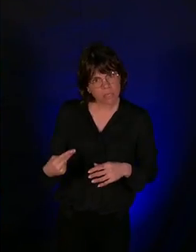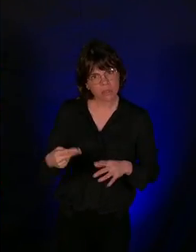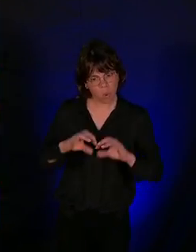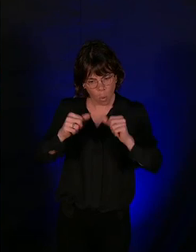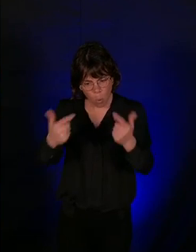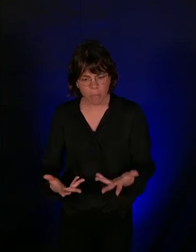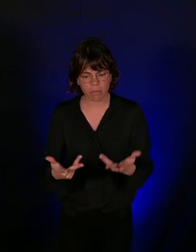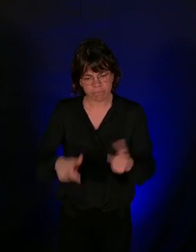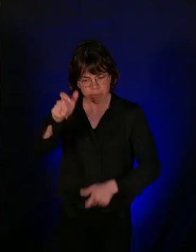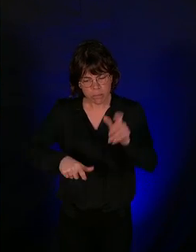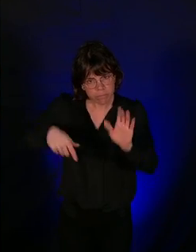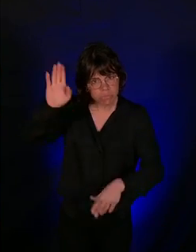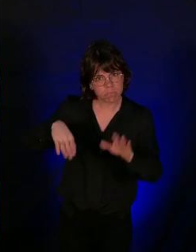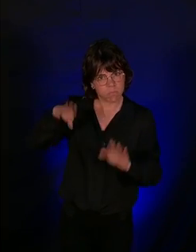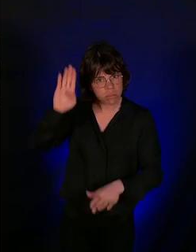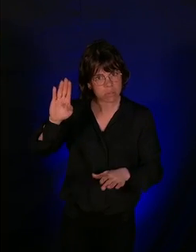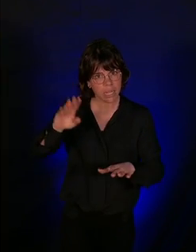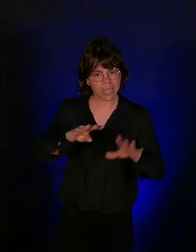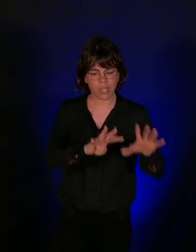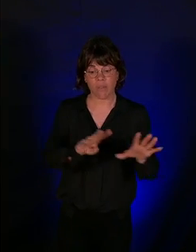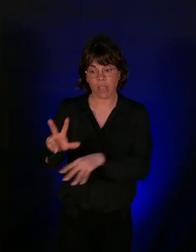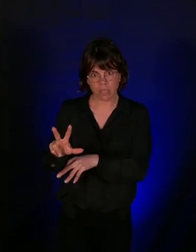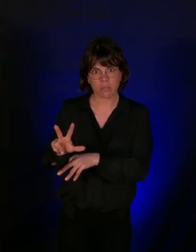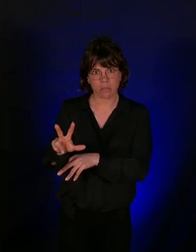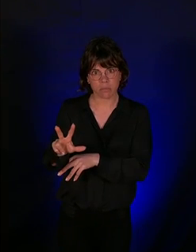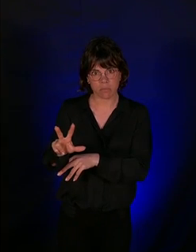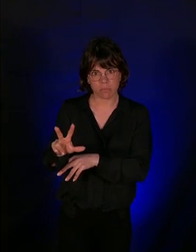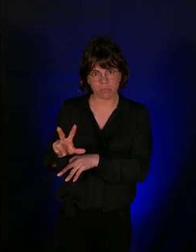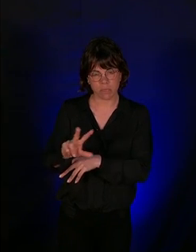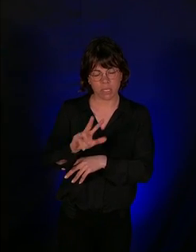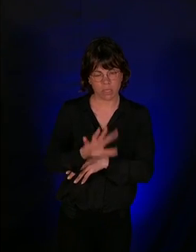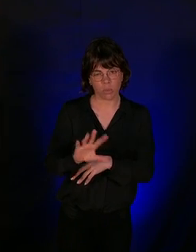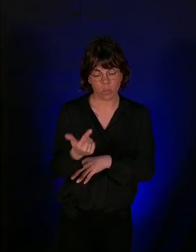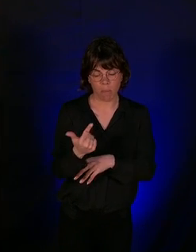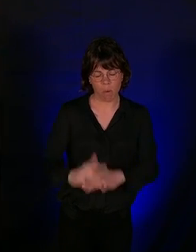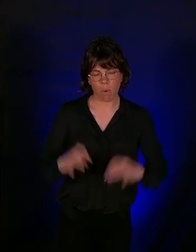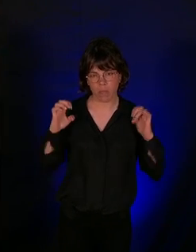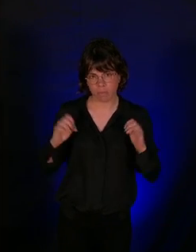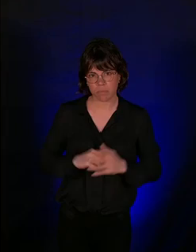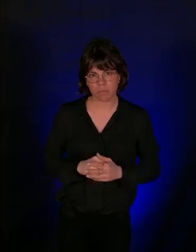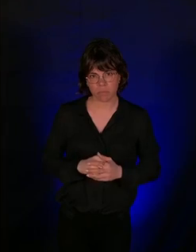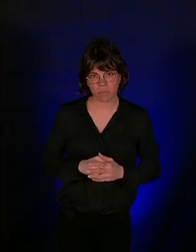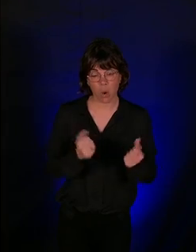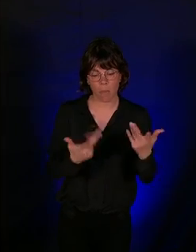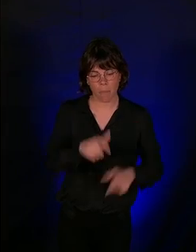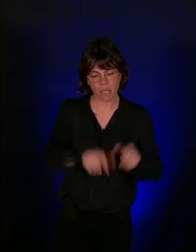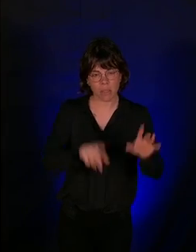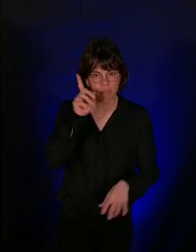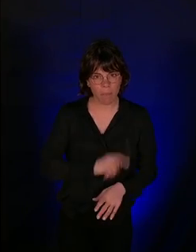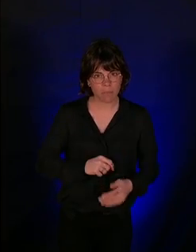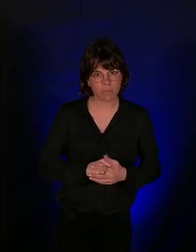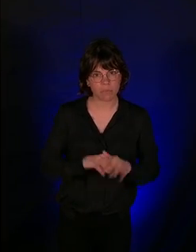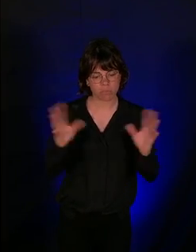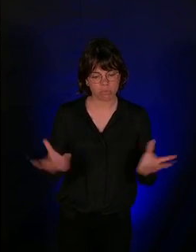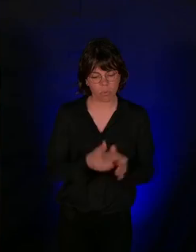nombre de mis à disposition de candidatur qui était de 93 pour le 52e congrès mais aussi du nombre de candidatures féminines